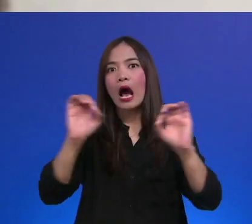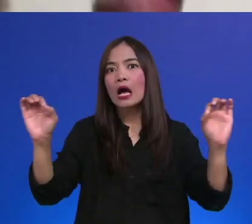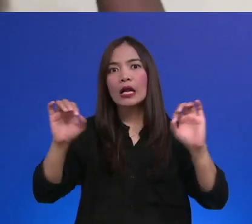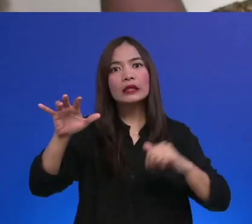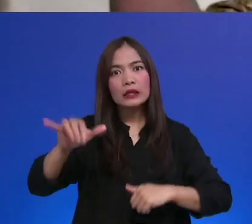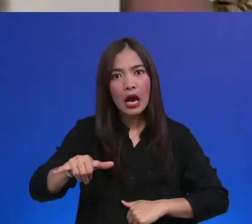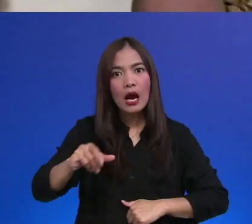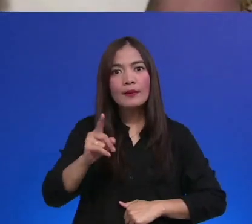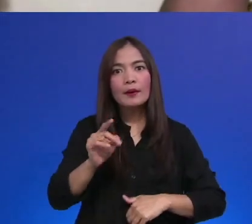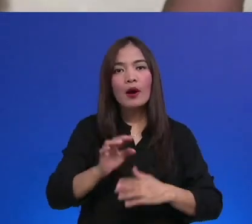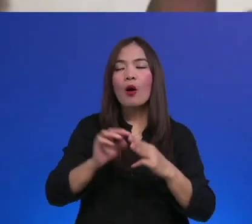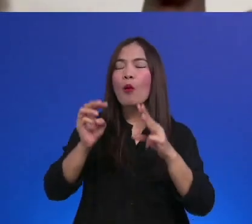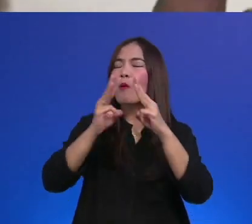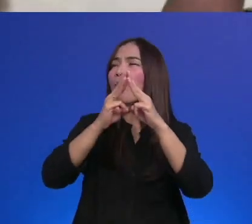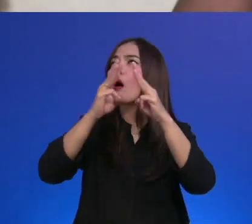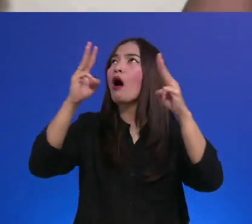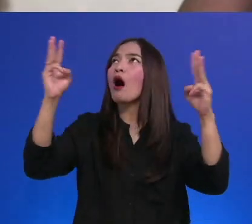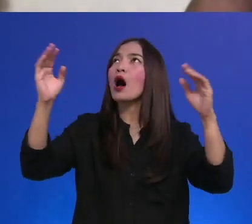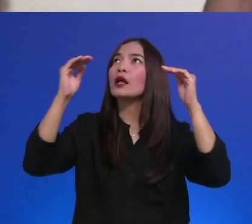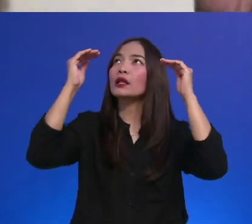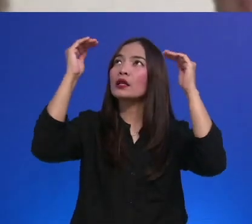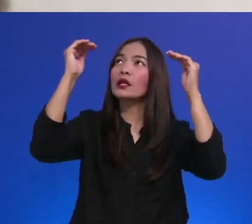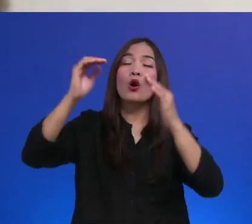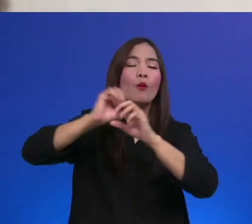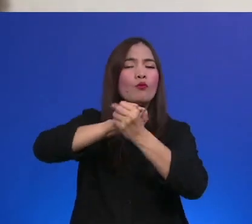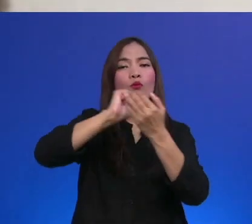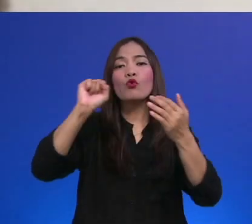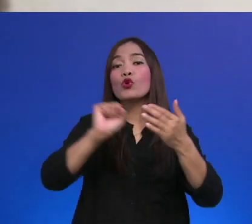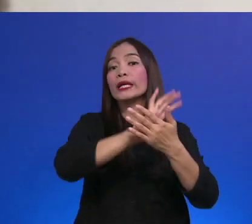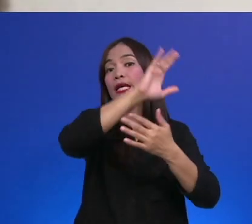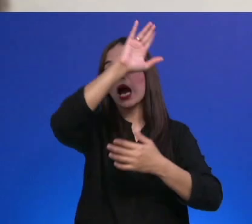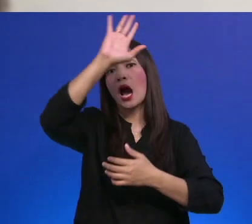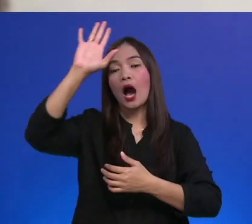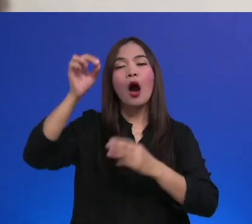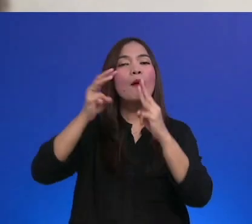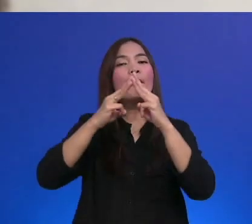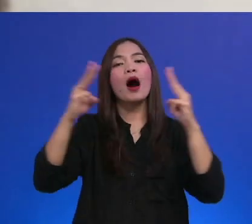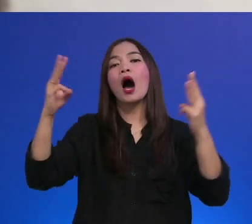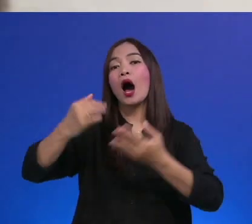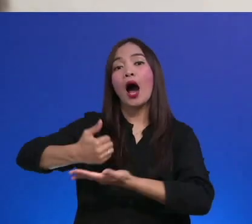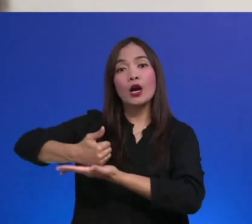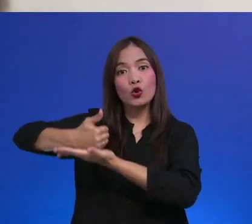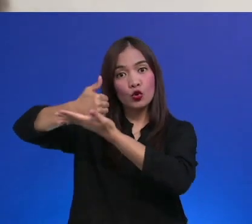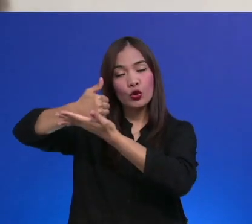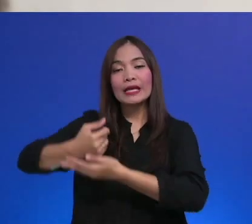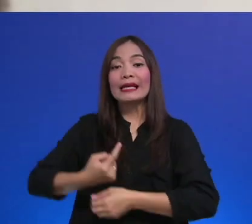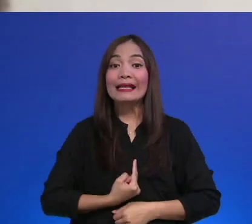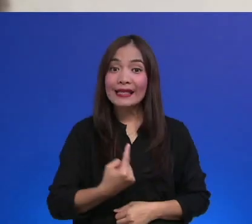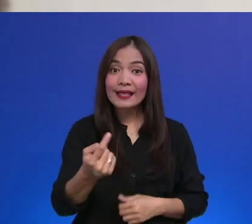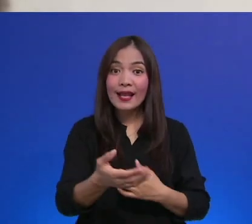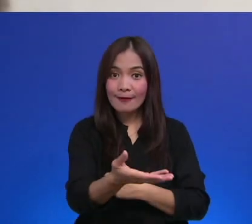karena dia mahas tinggi Maha Mulia Maha Agung ya Dan kita dilatih